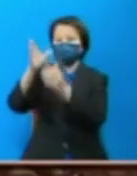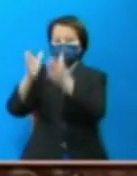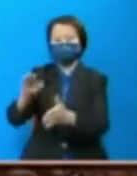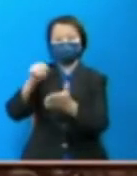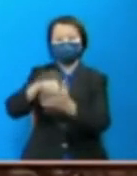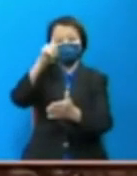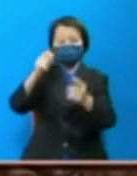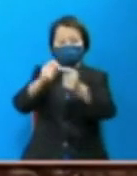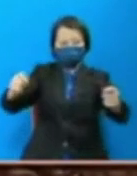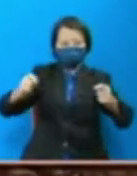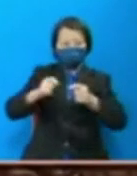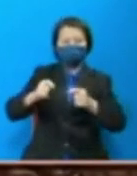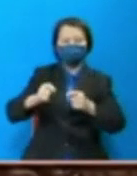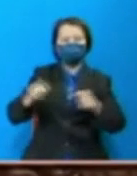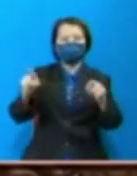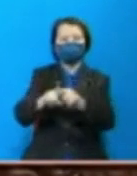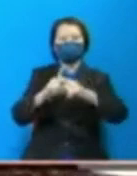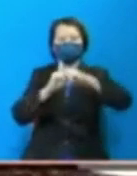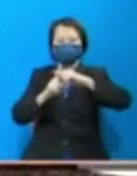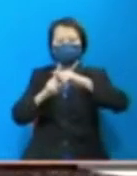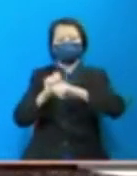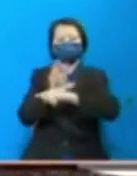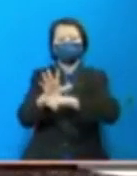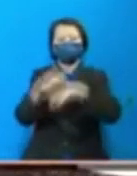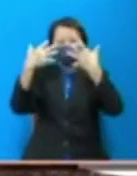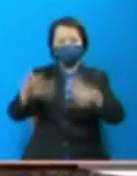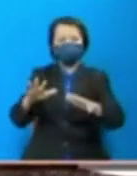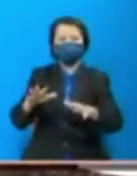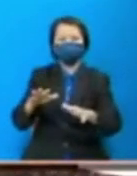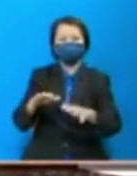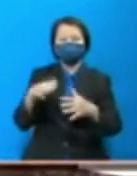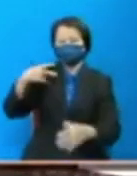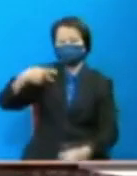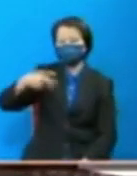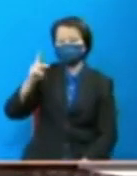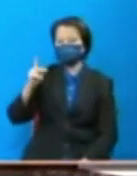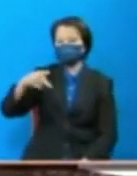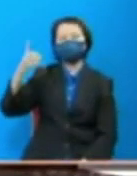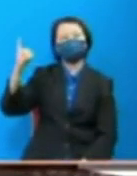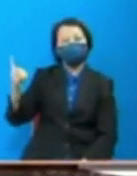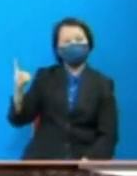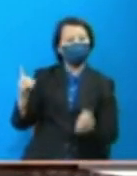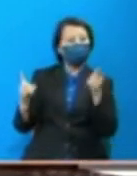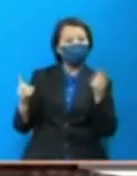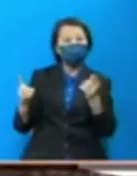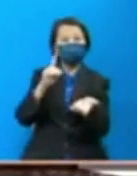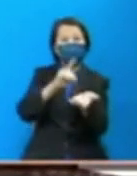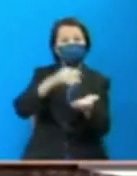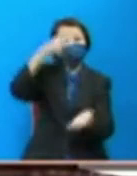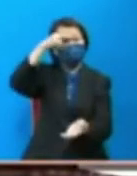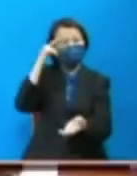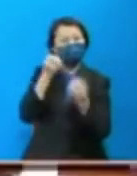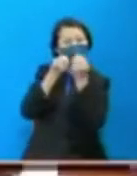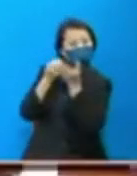dalam satu tempat disiarkan positif Kobe sudah pikir pede itu diberitahu oleh Tangsi no hisab